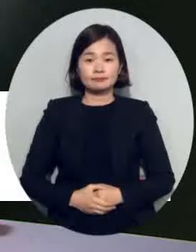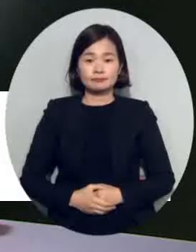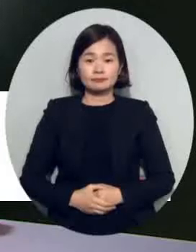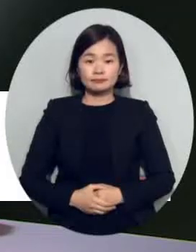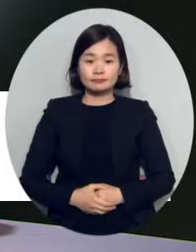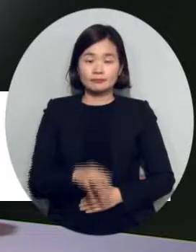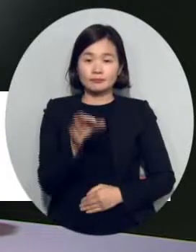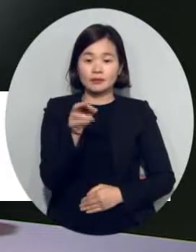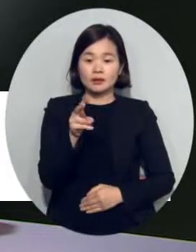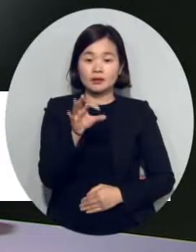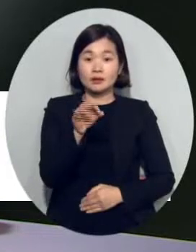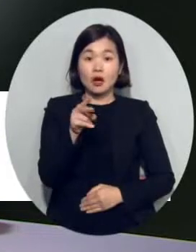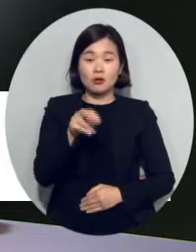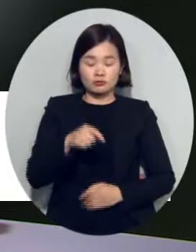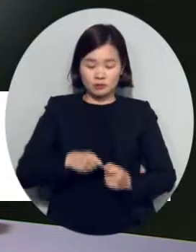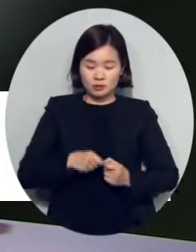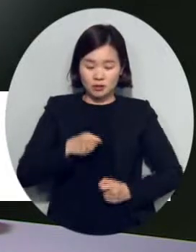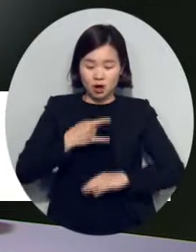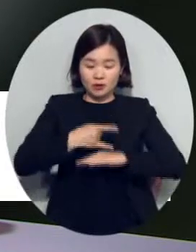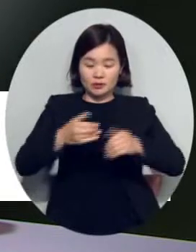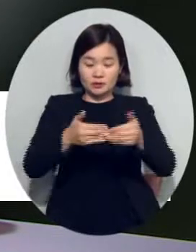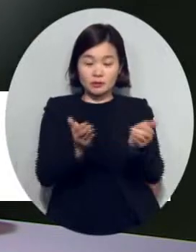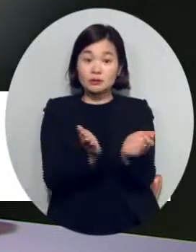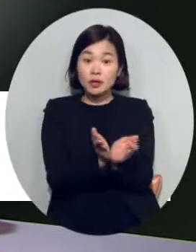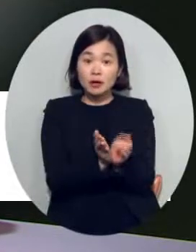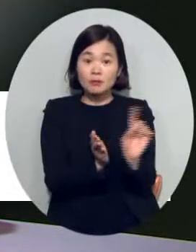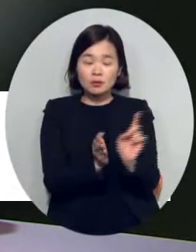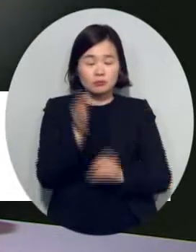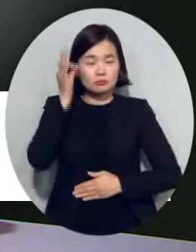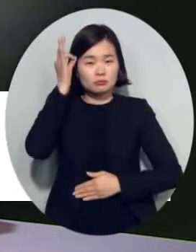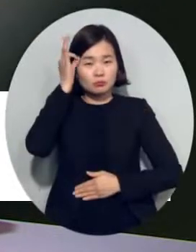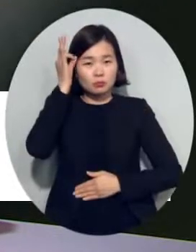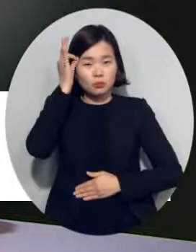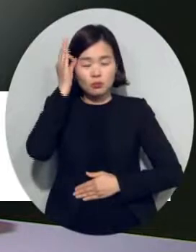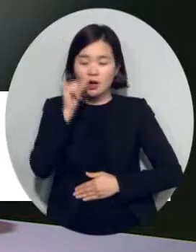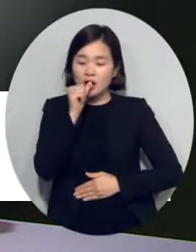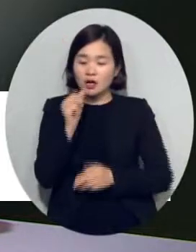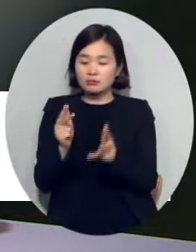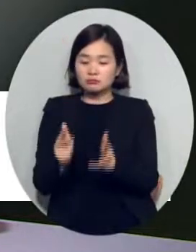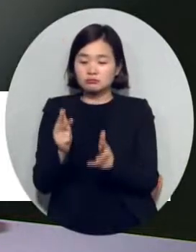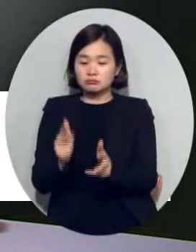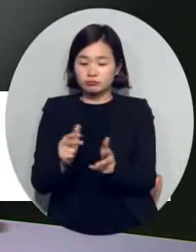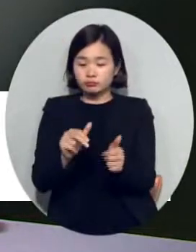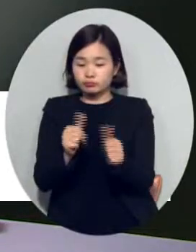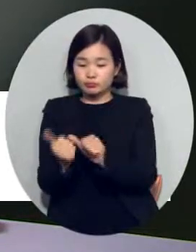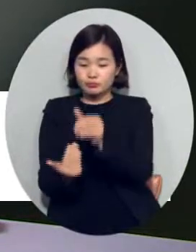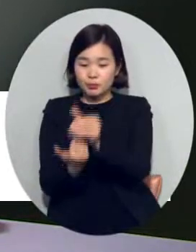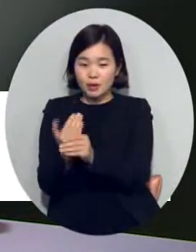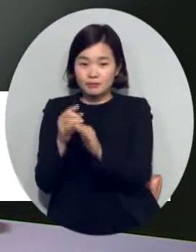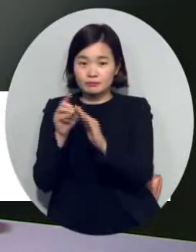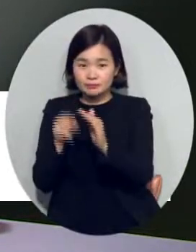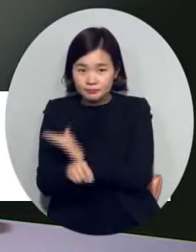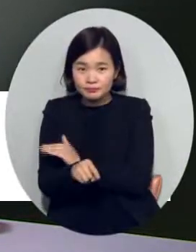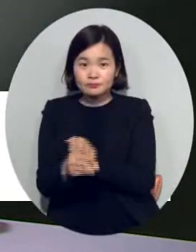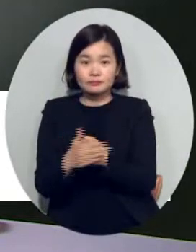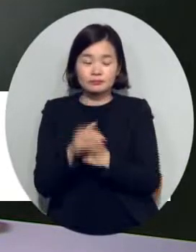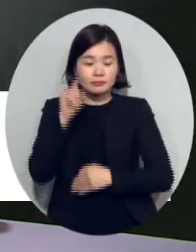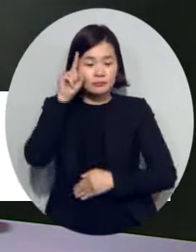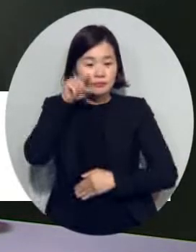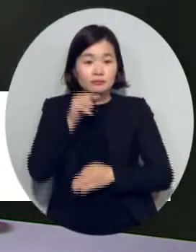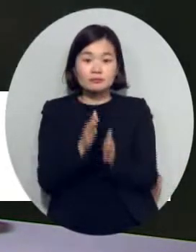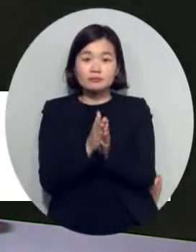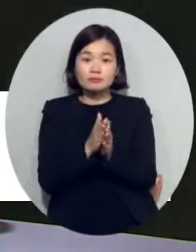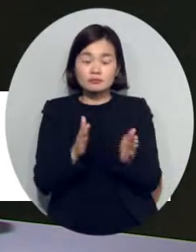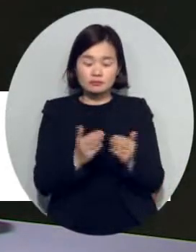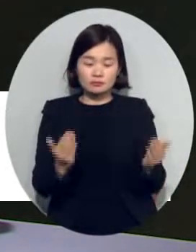여 영국 정의당 대표가 오늘 포항 제철소 사망 사고 현장을 세웠습니다 이 대표는 내 부터 시행되는 중대